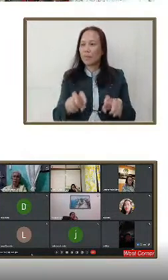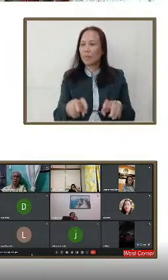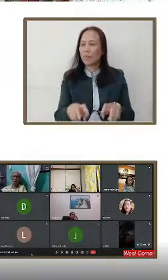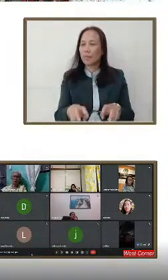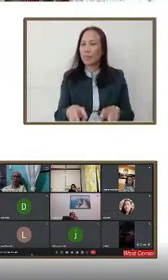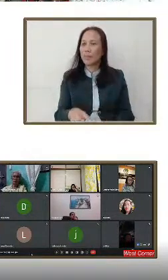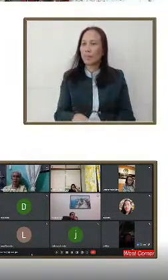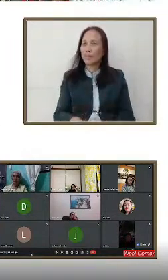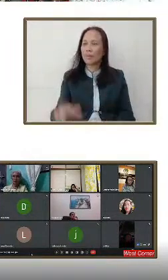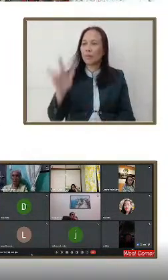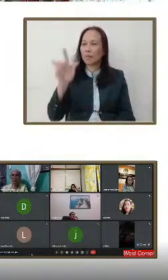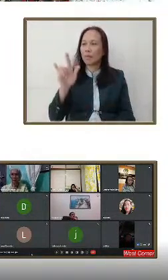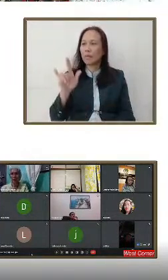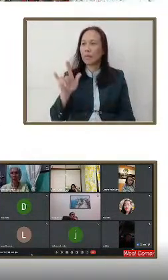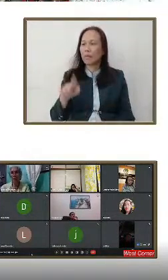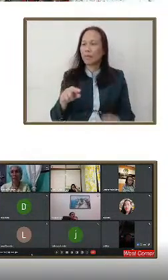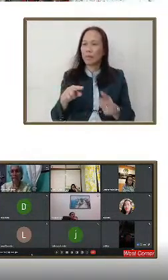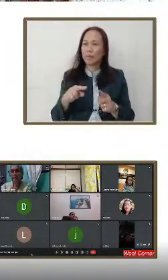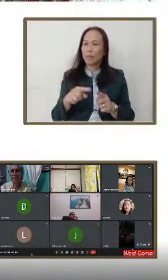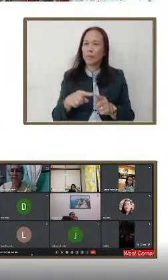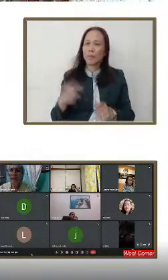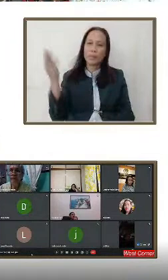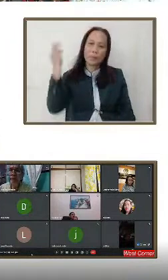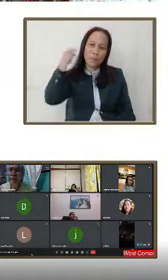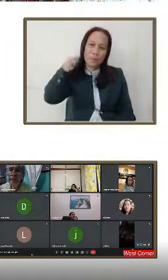bukas. Biyahe po kami ng